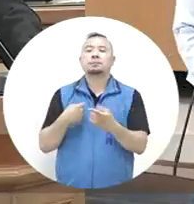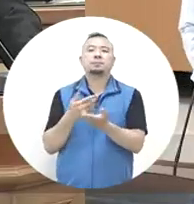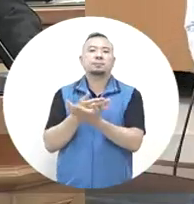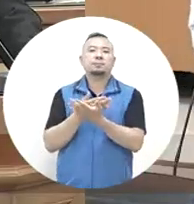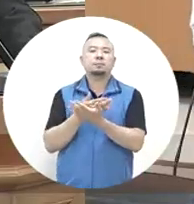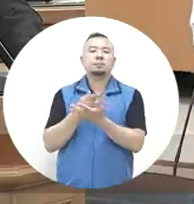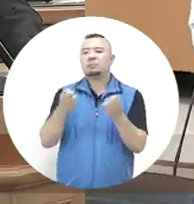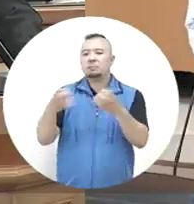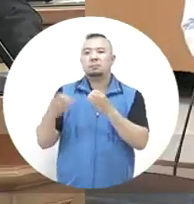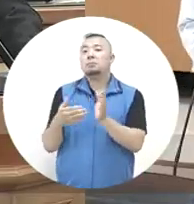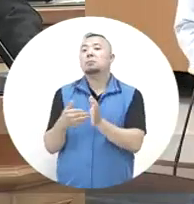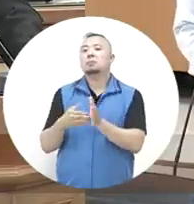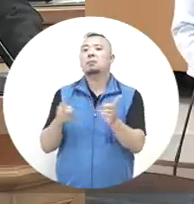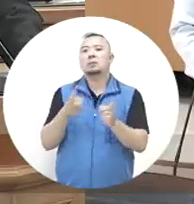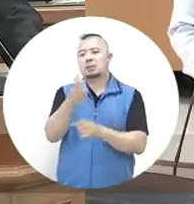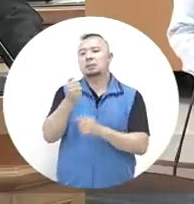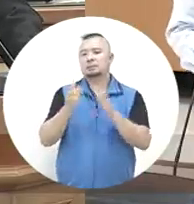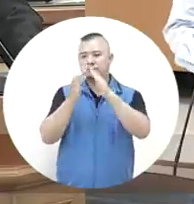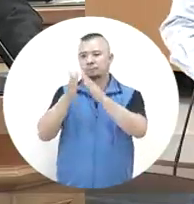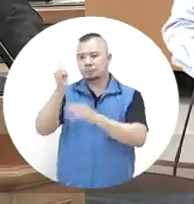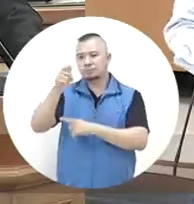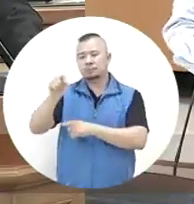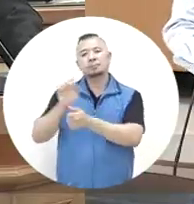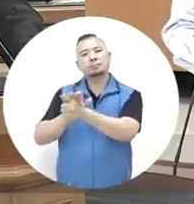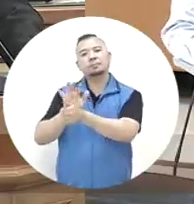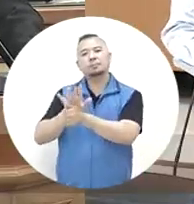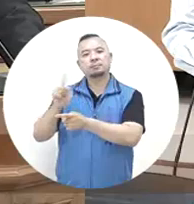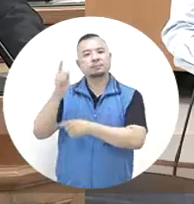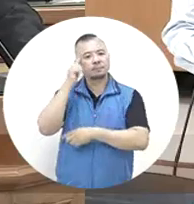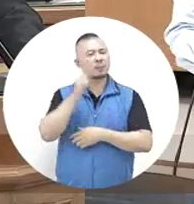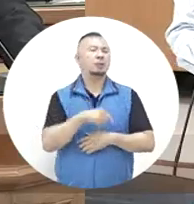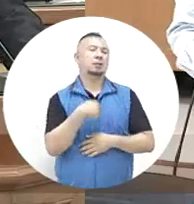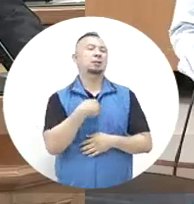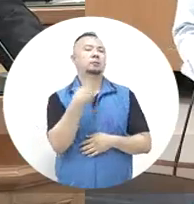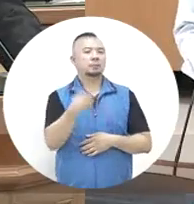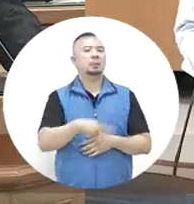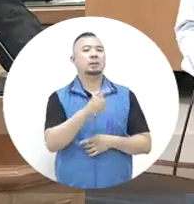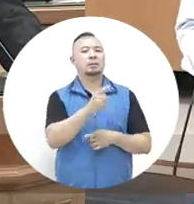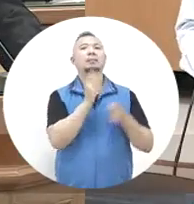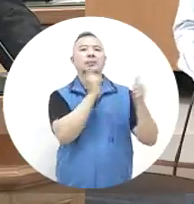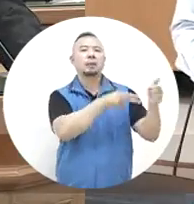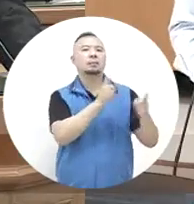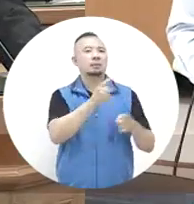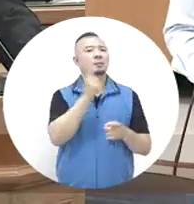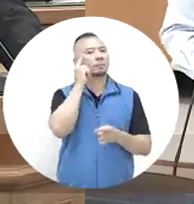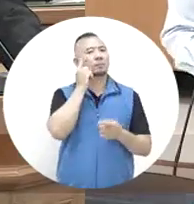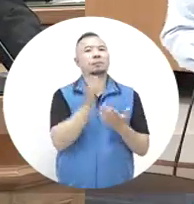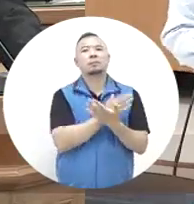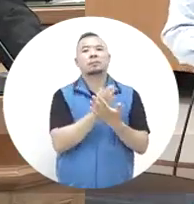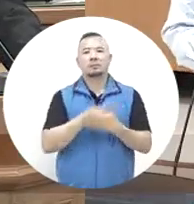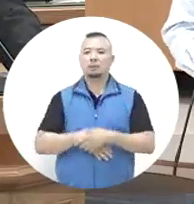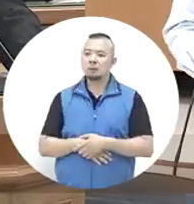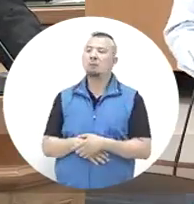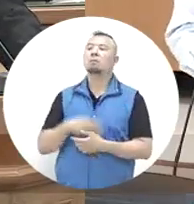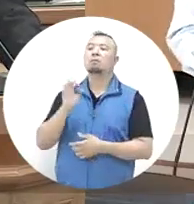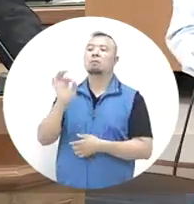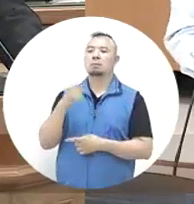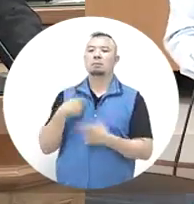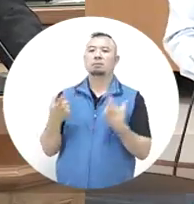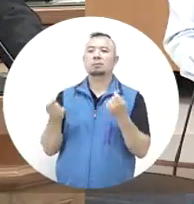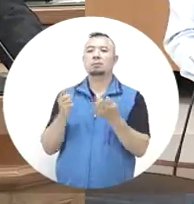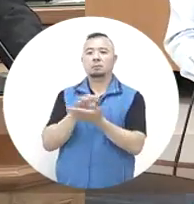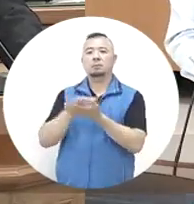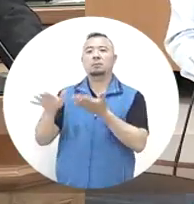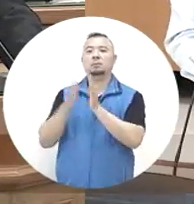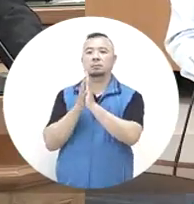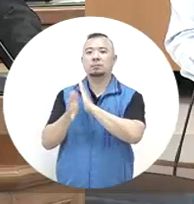民众来着想齁，哦，再请。 我想给他们再评估一下啦齁， 哦。好好，那接下来我要一样讲一下清洁队的事情齁，哦。这个清